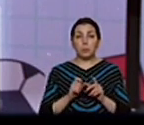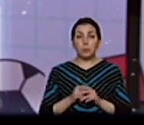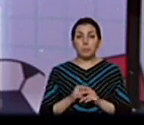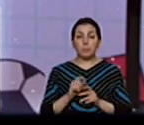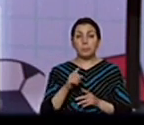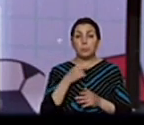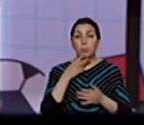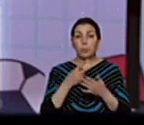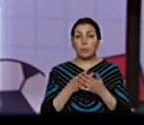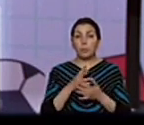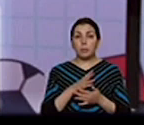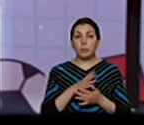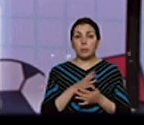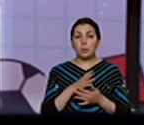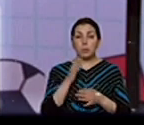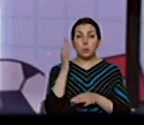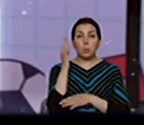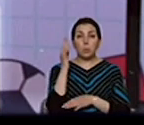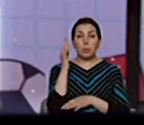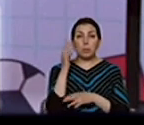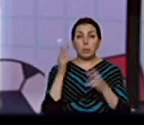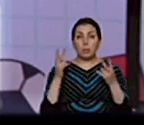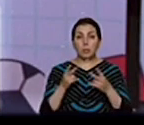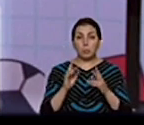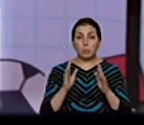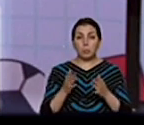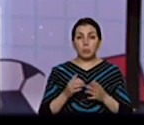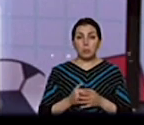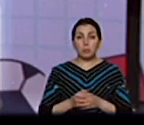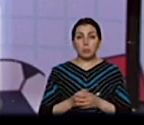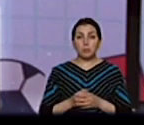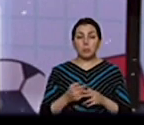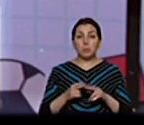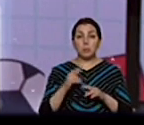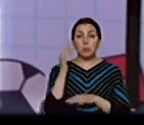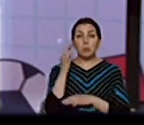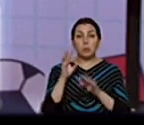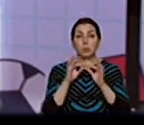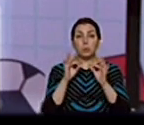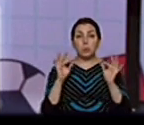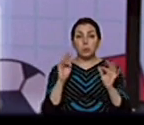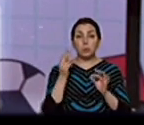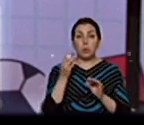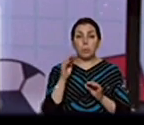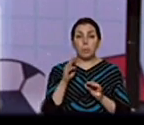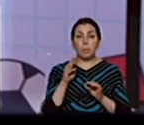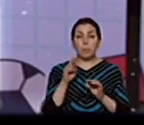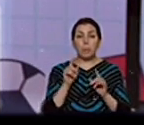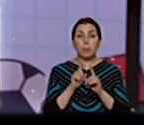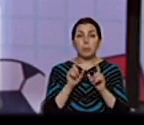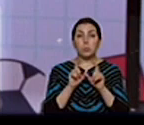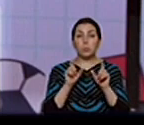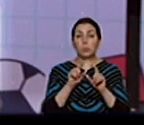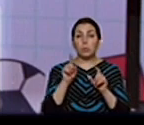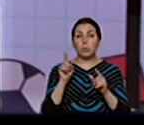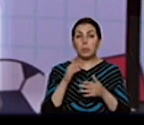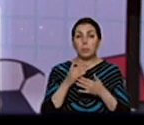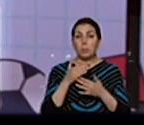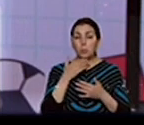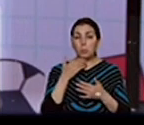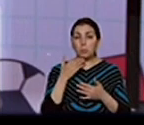turganingizdek cho'plar kerak bo'ladi. Bu cho'plarni ham do'konlarda ko'p uchratish mumkin. Buni ham